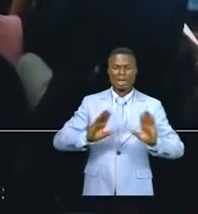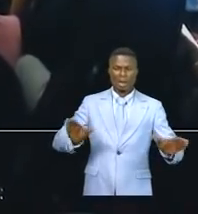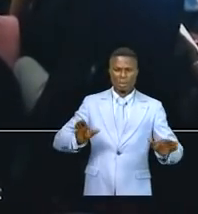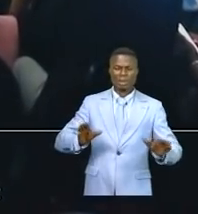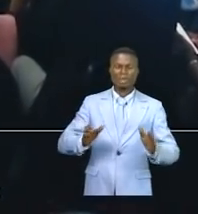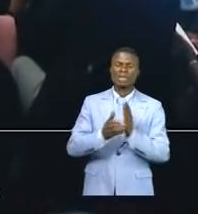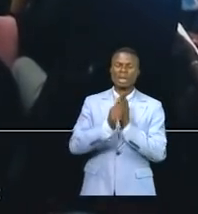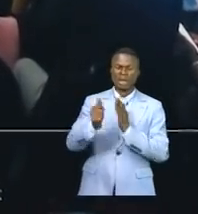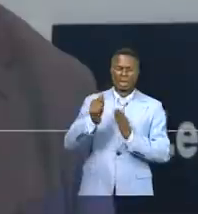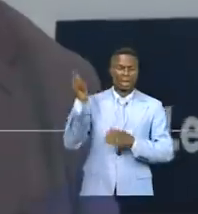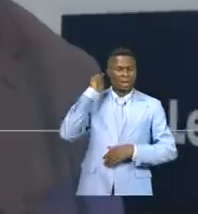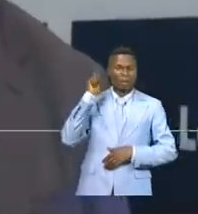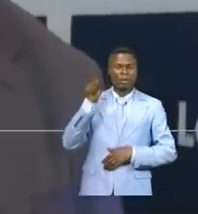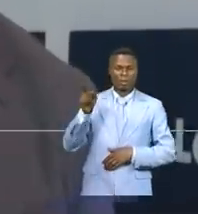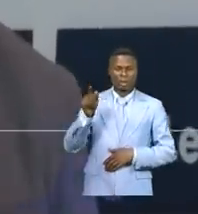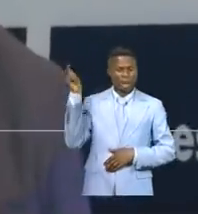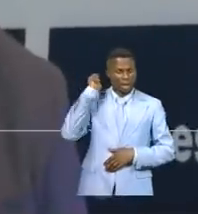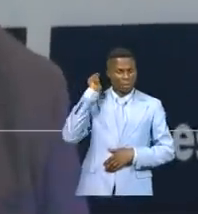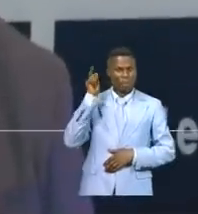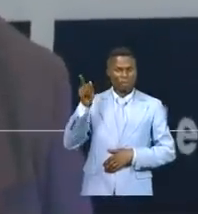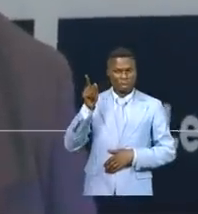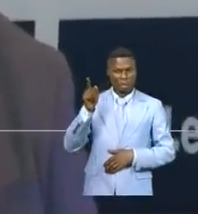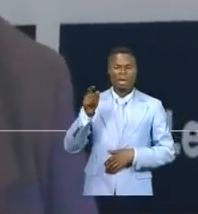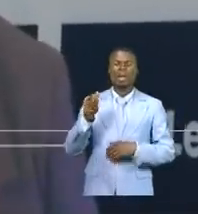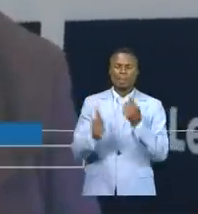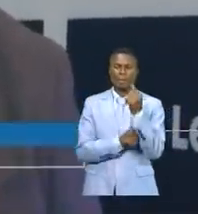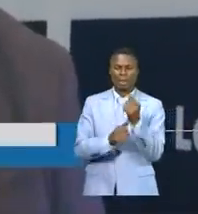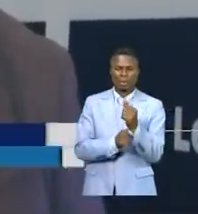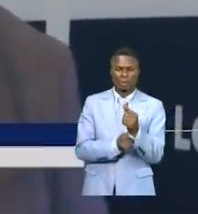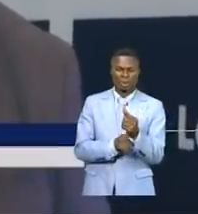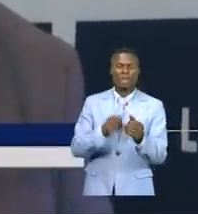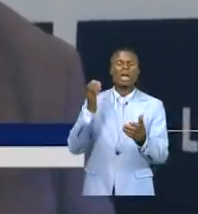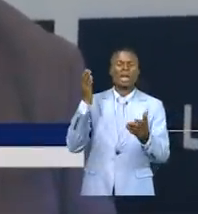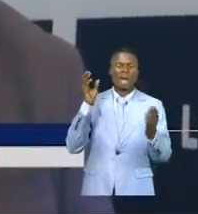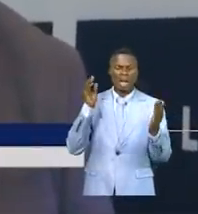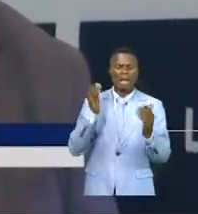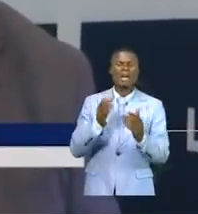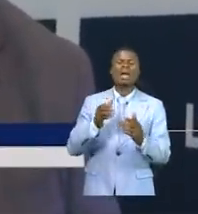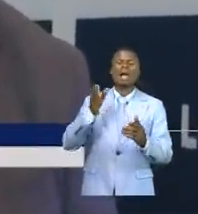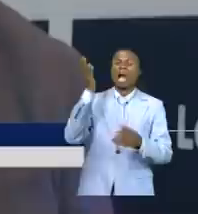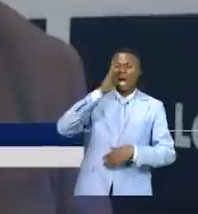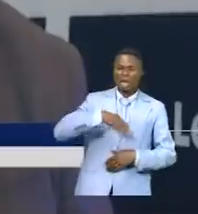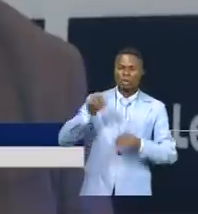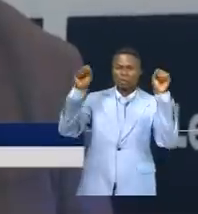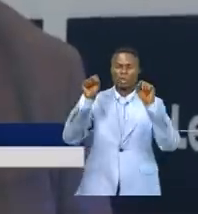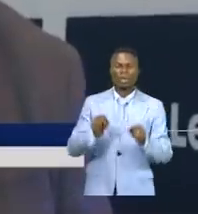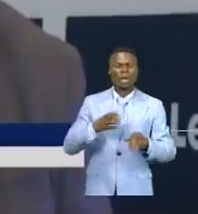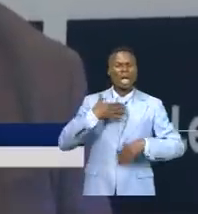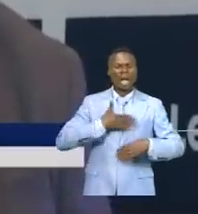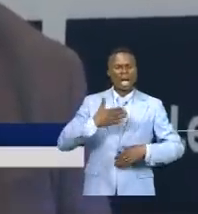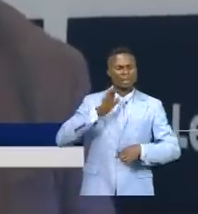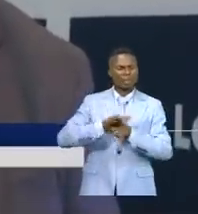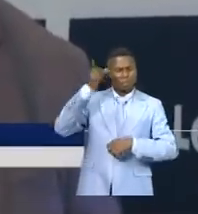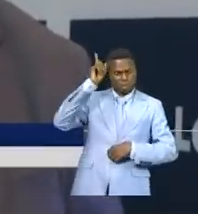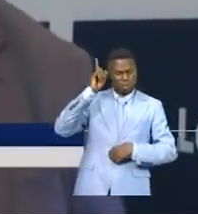Luzolo Bambilesa. Le professeur Luzolo Bambi est une victime de son propre système. Il a essayé avec toutes les forces qu'il peut. Et aujourd'hui, la